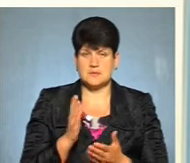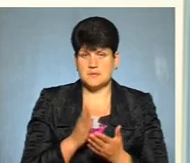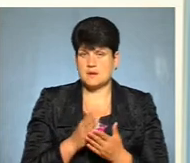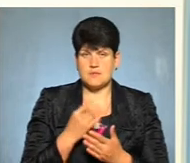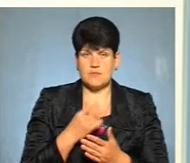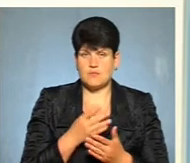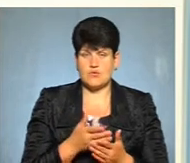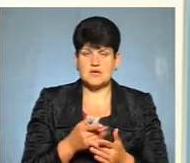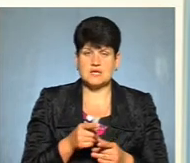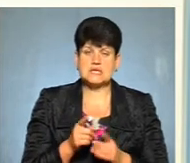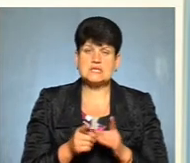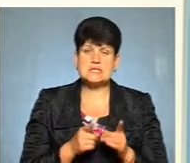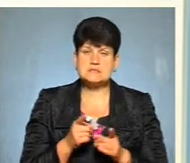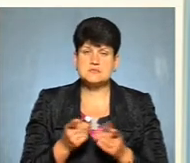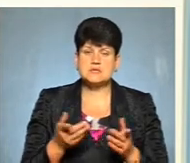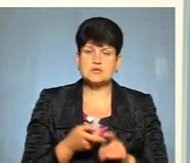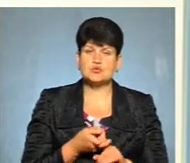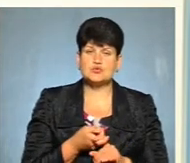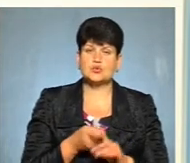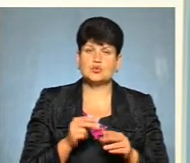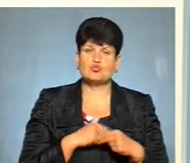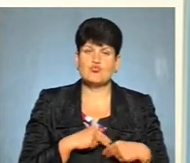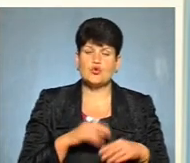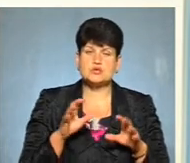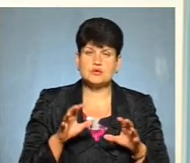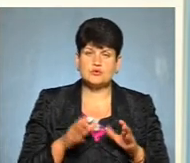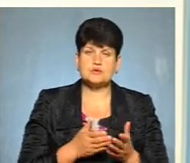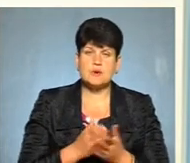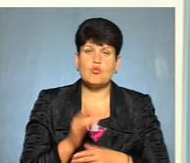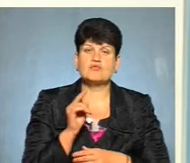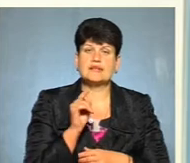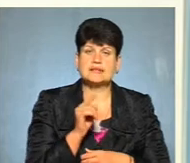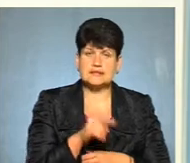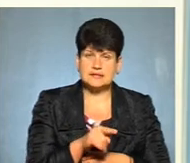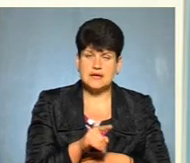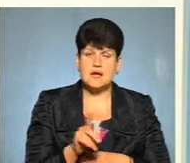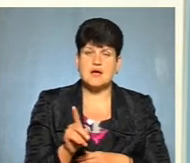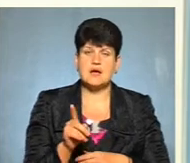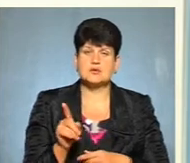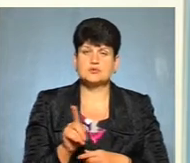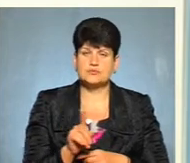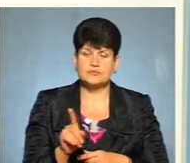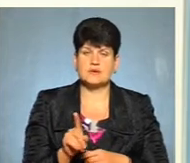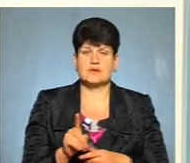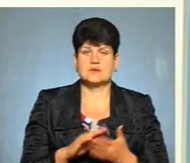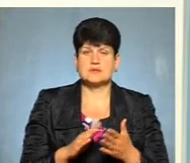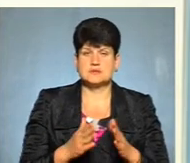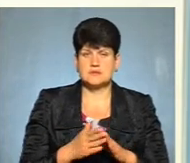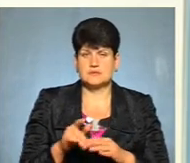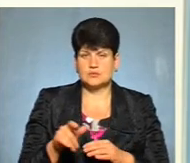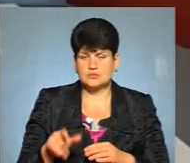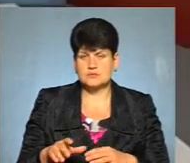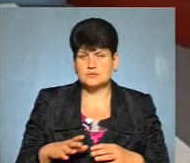всі їхні зміни, які стосуються трудового законодавства, спрямовані на те, аби становище найманих працівників